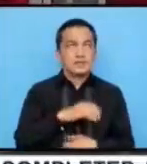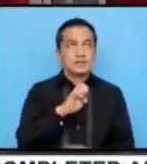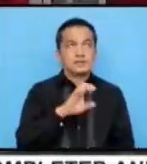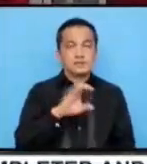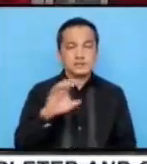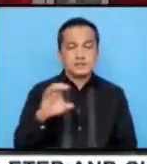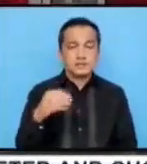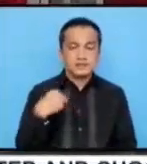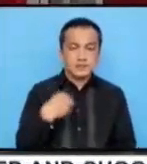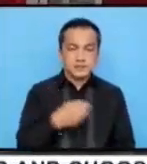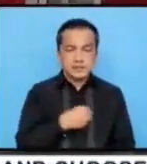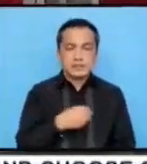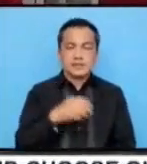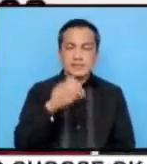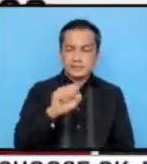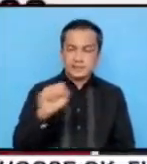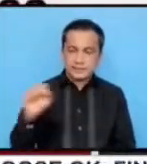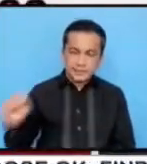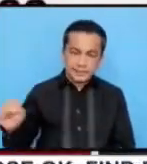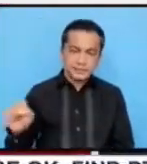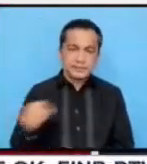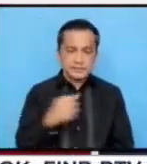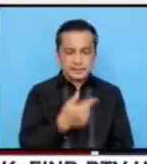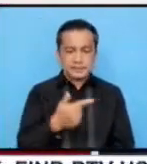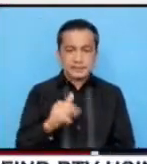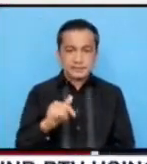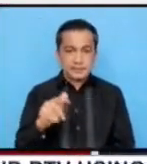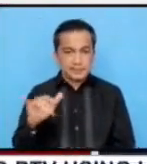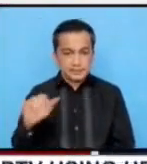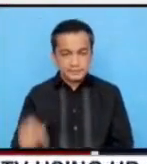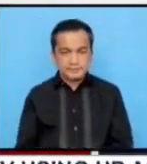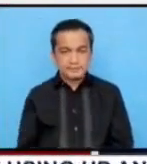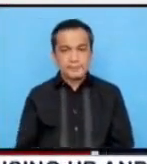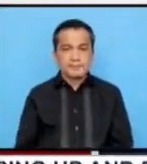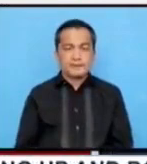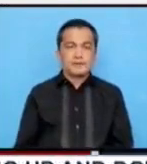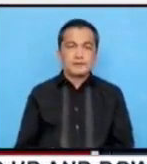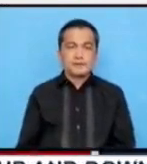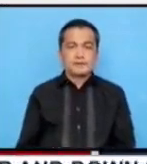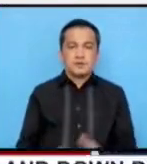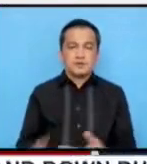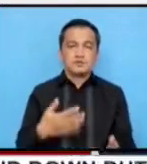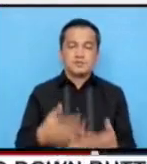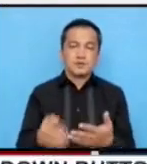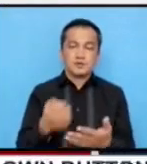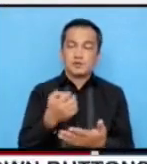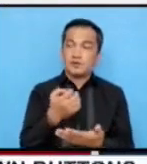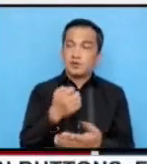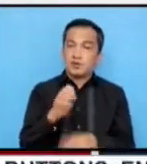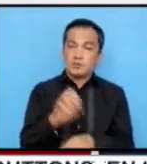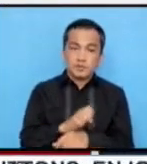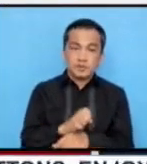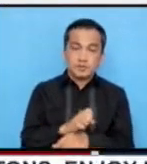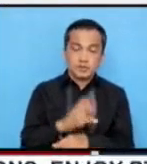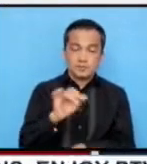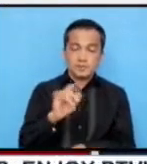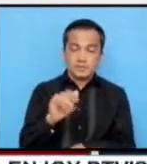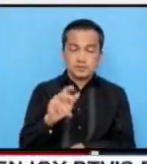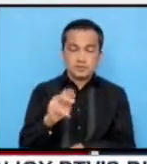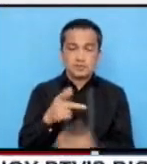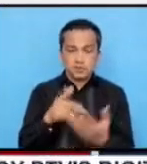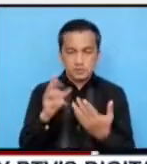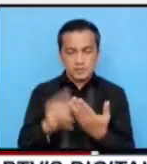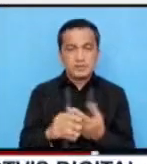ng SSS at GSIS. Bagaman merong Employees Compensation Program na magbibigay ng benepisyo